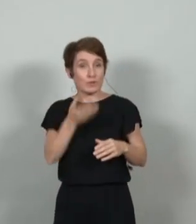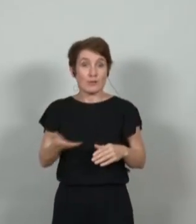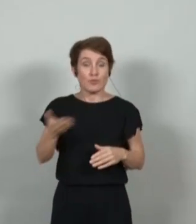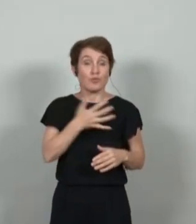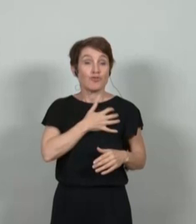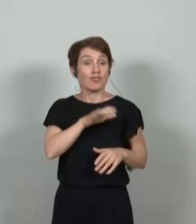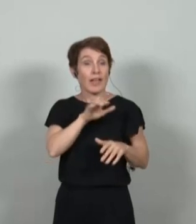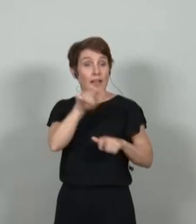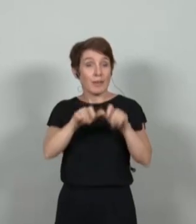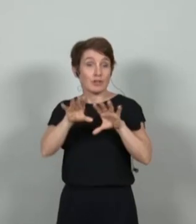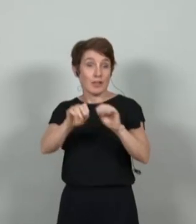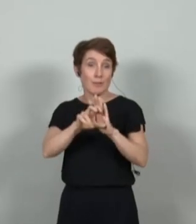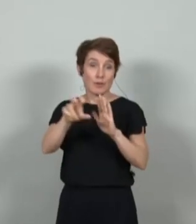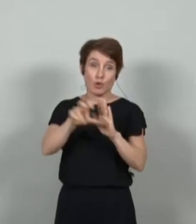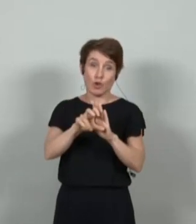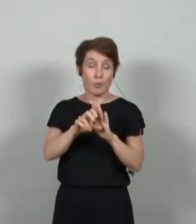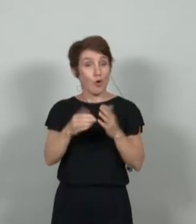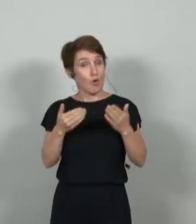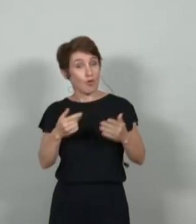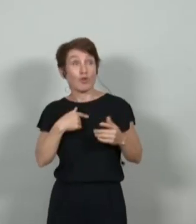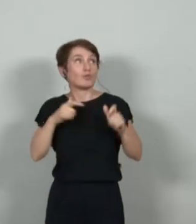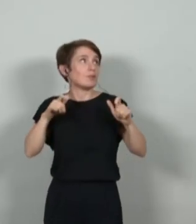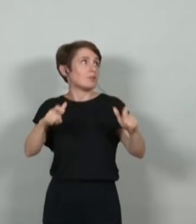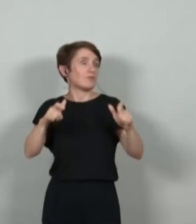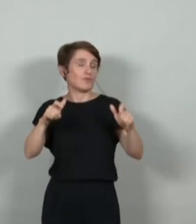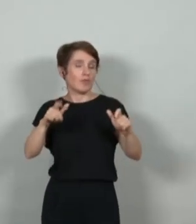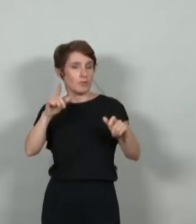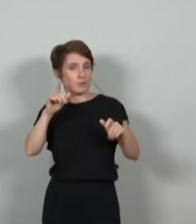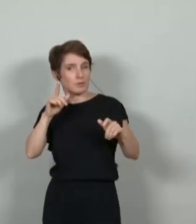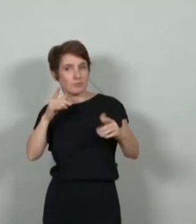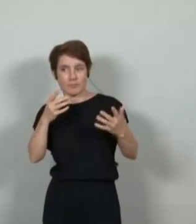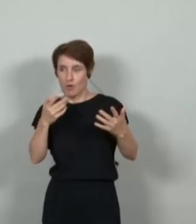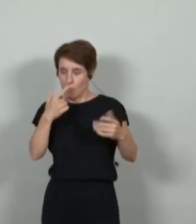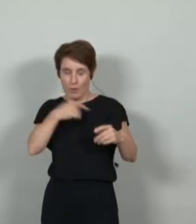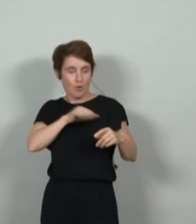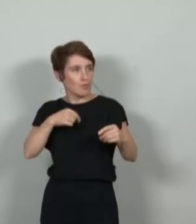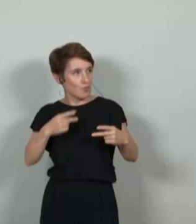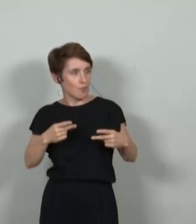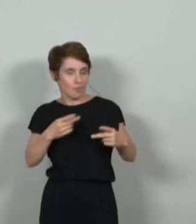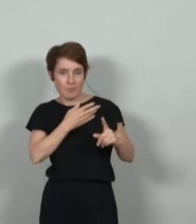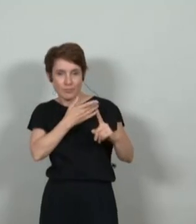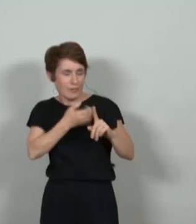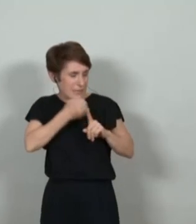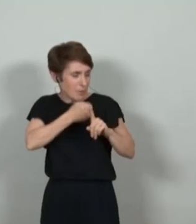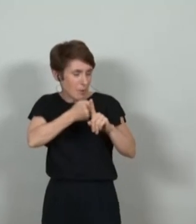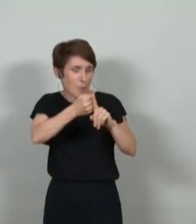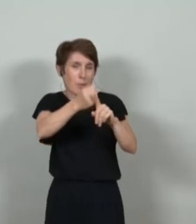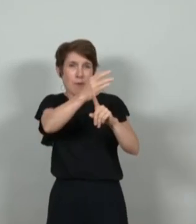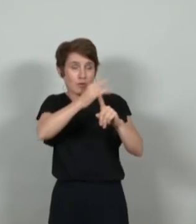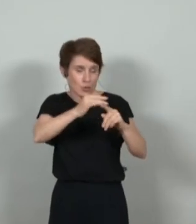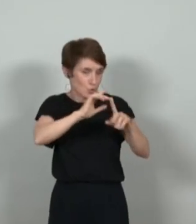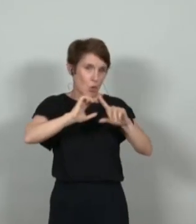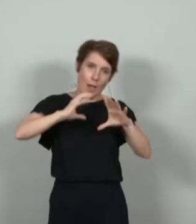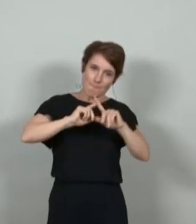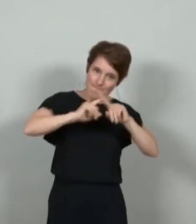aujourd'hui la chance immense de vivre dans un pays où la plupart des grands combats sociétaux menés par le passé ont été gagné le droit l'avortement